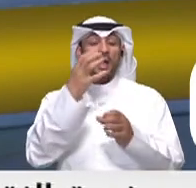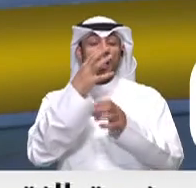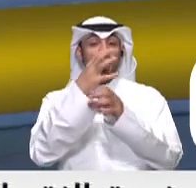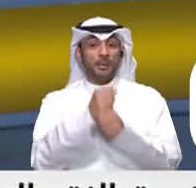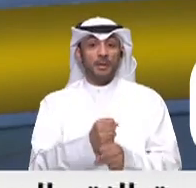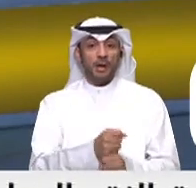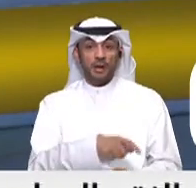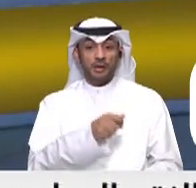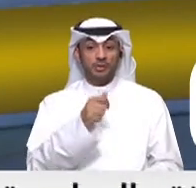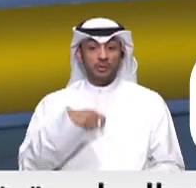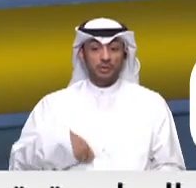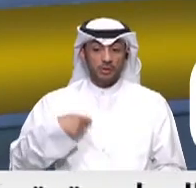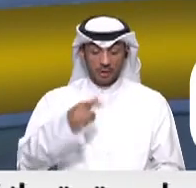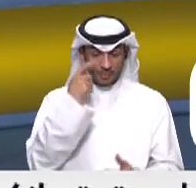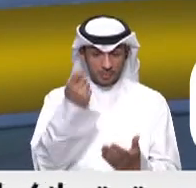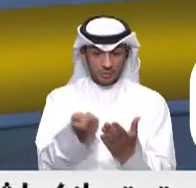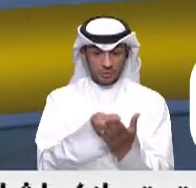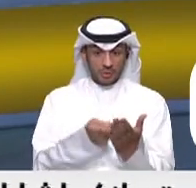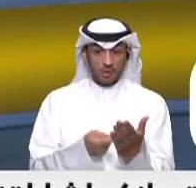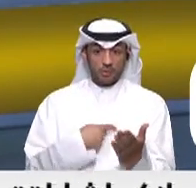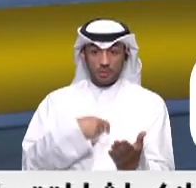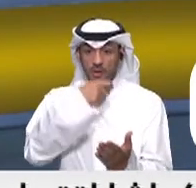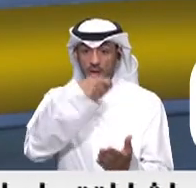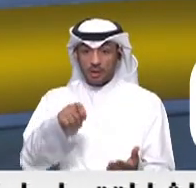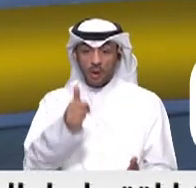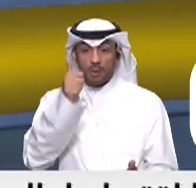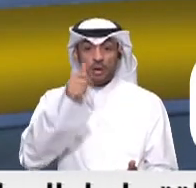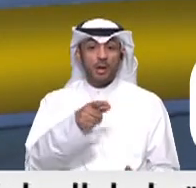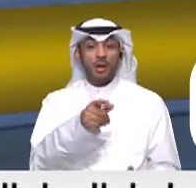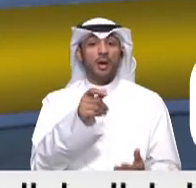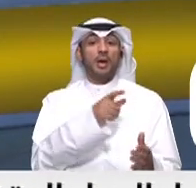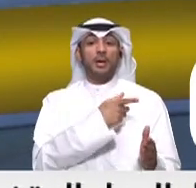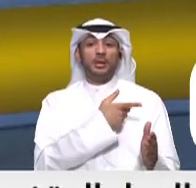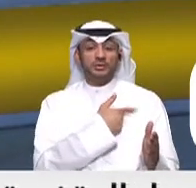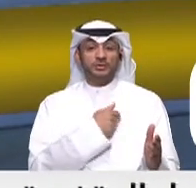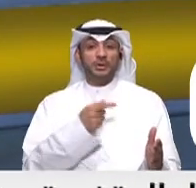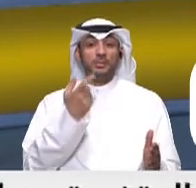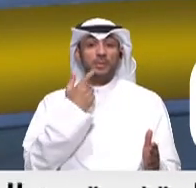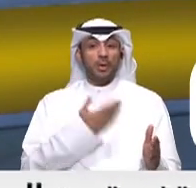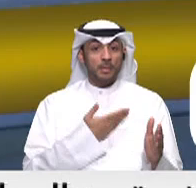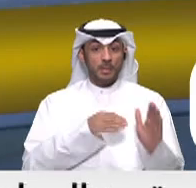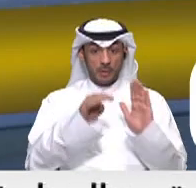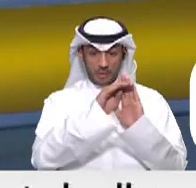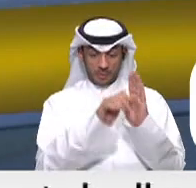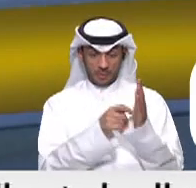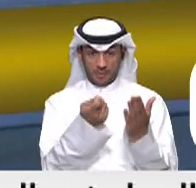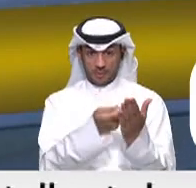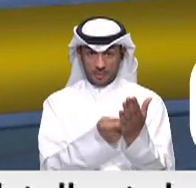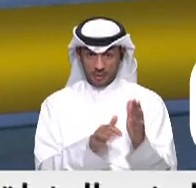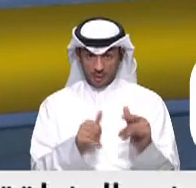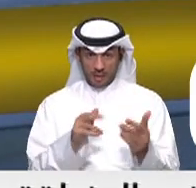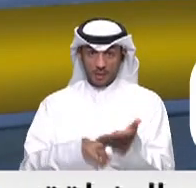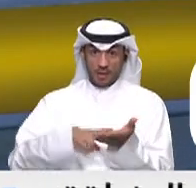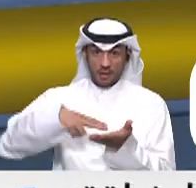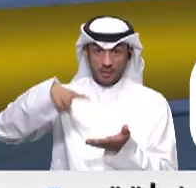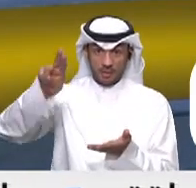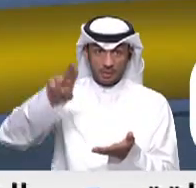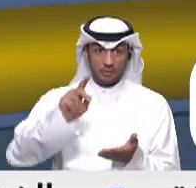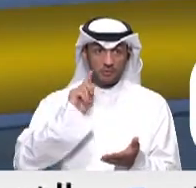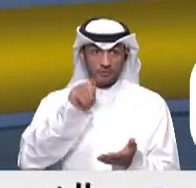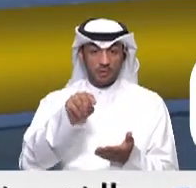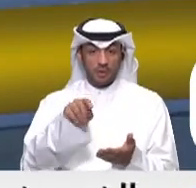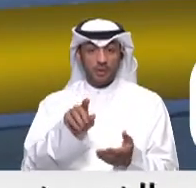اول موقع يطلع بوجه على طول يدش يحط معلومات يعبيها ويرسل لكن الموقع هذا قاعد